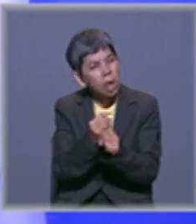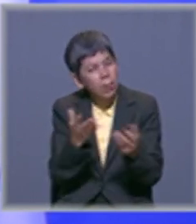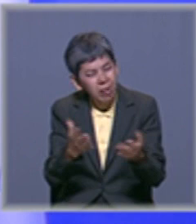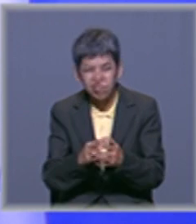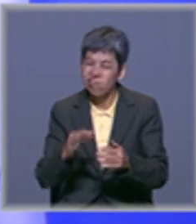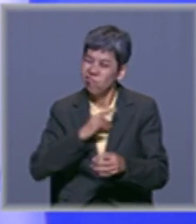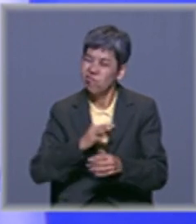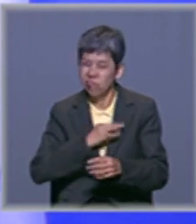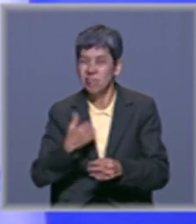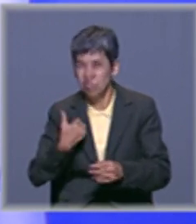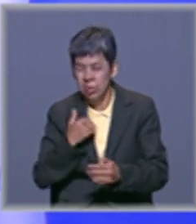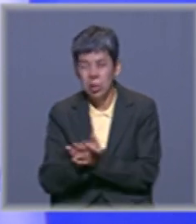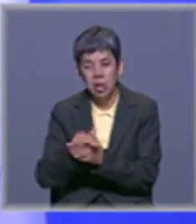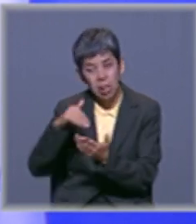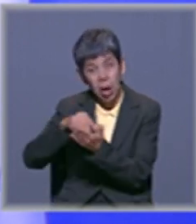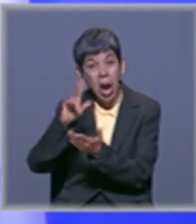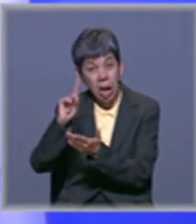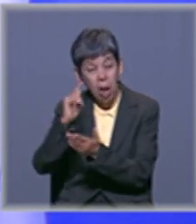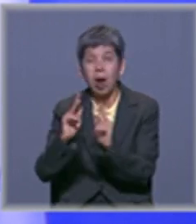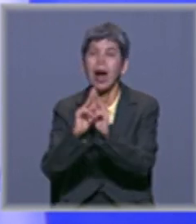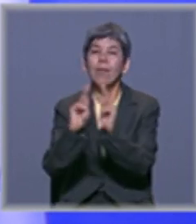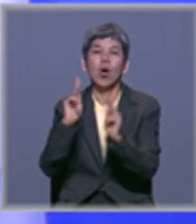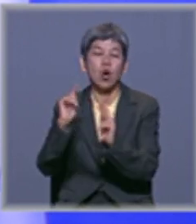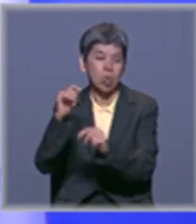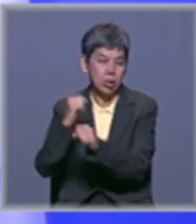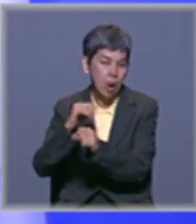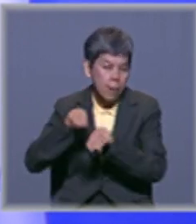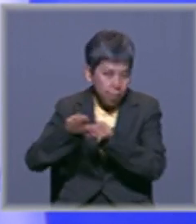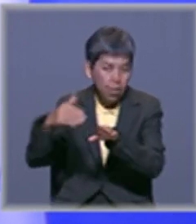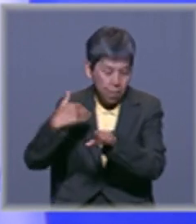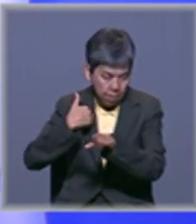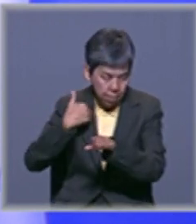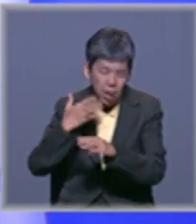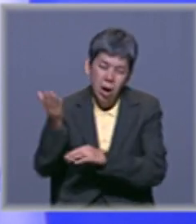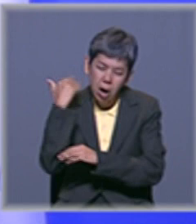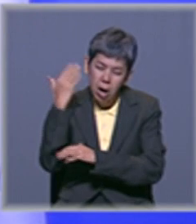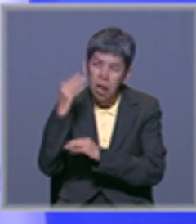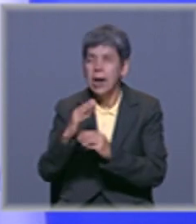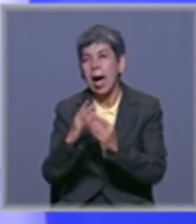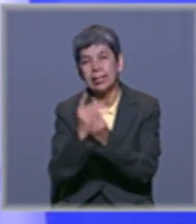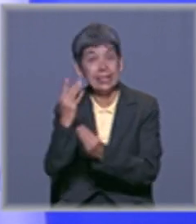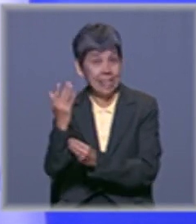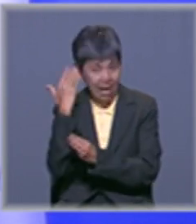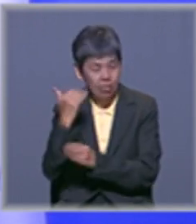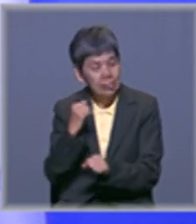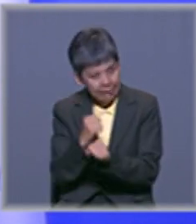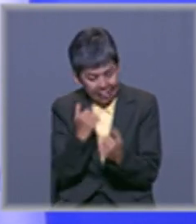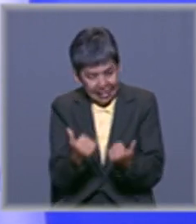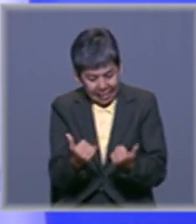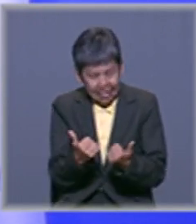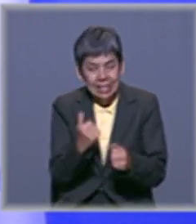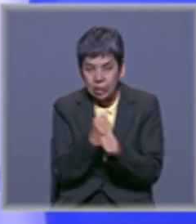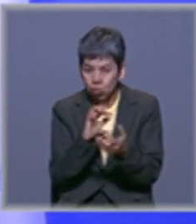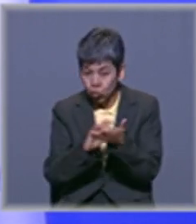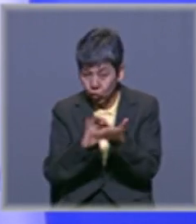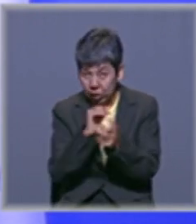ดแย้งกับสิ่งที่ศูนย์ข้อมูลข่าวสารของคณะกรรมการการเลือกตั้งเคยประกาศมาเมื่อปลายสัปดาห์ที่แล้วว่าตกลงตอนนี้น่าจะใช้สู